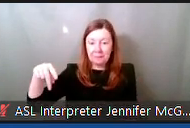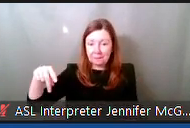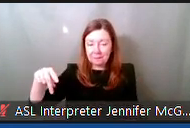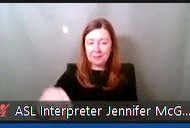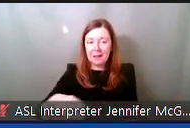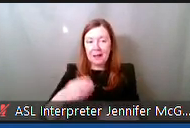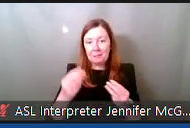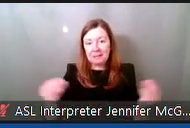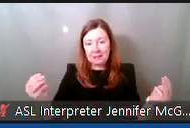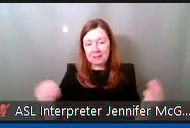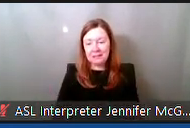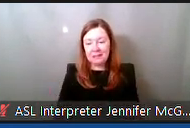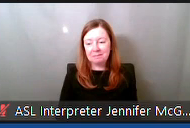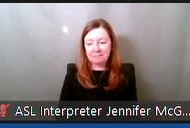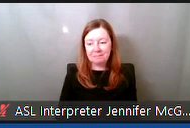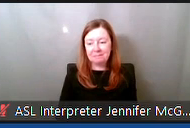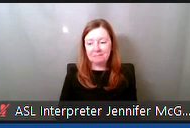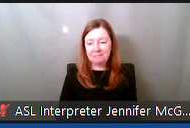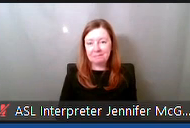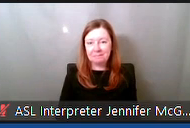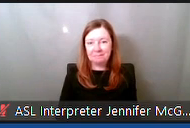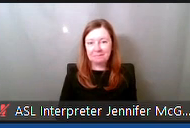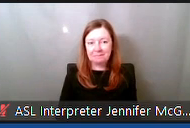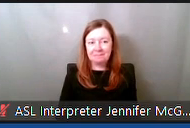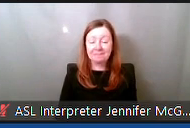或者是上 Billy 正斜杠。